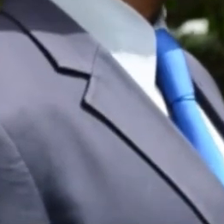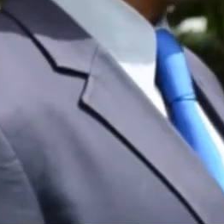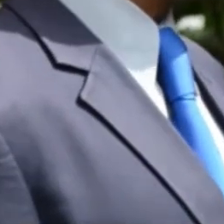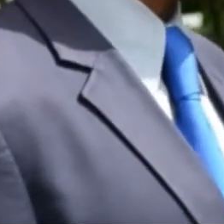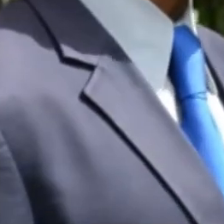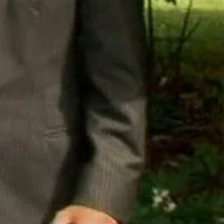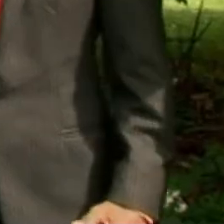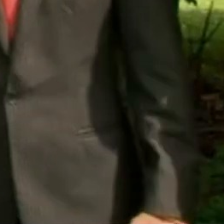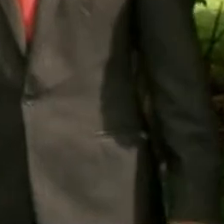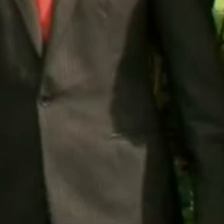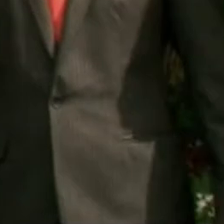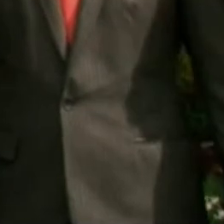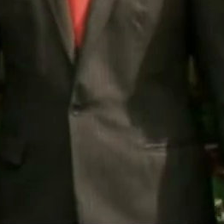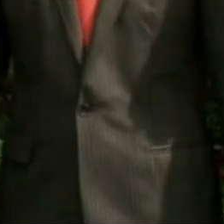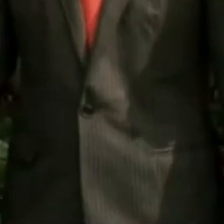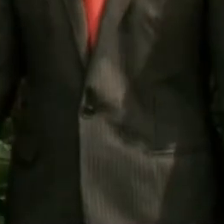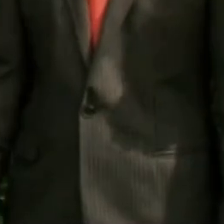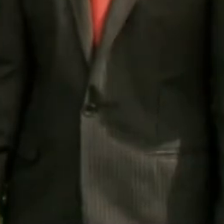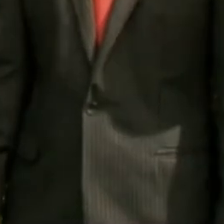Anodaidzwa kudenga ndiripo.